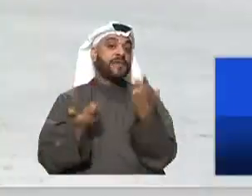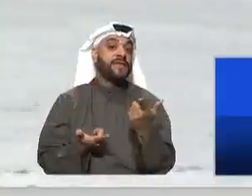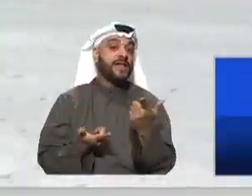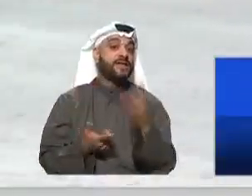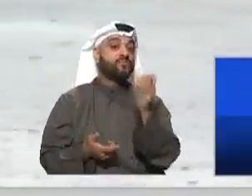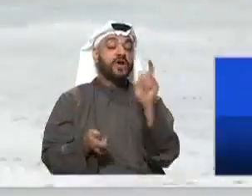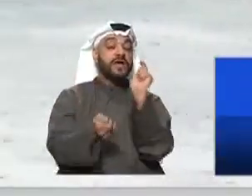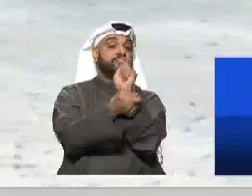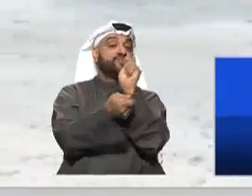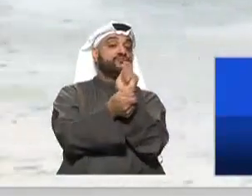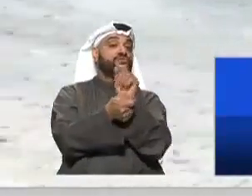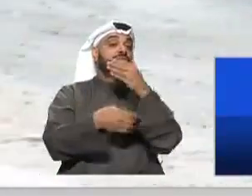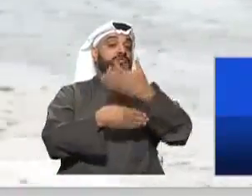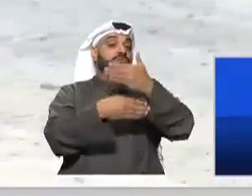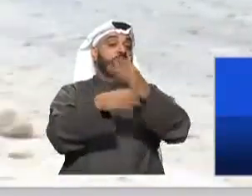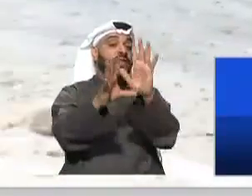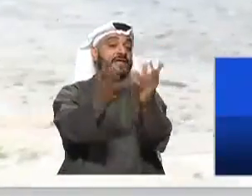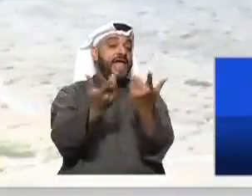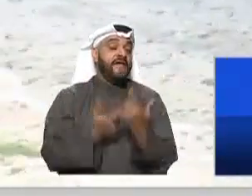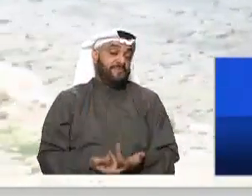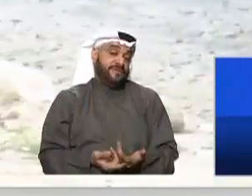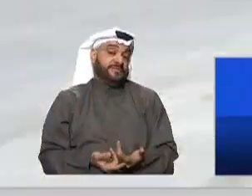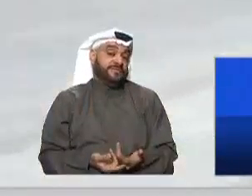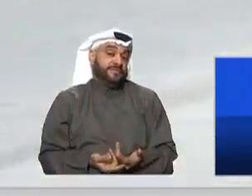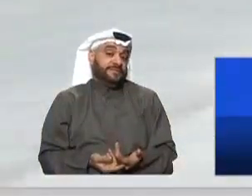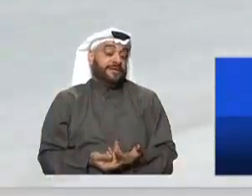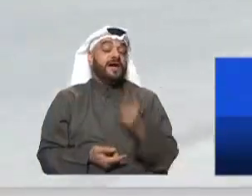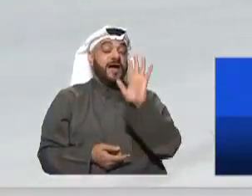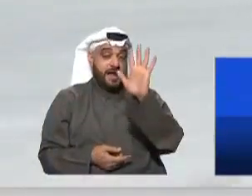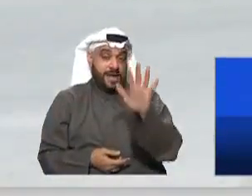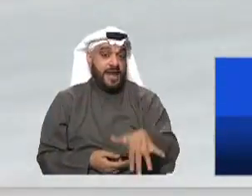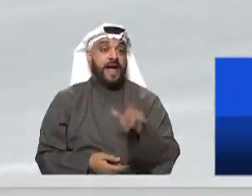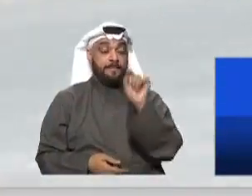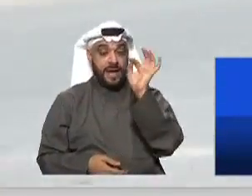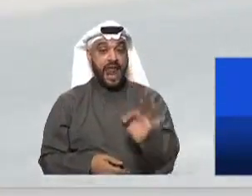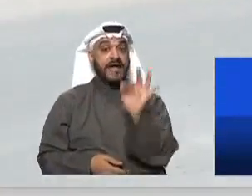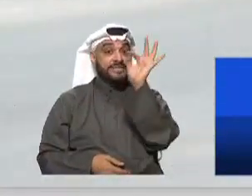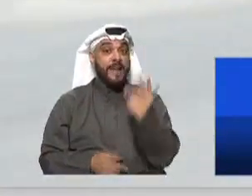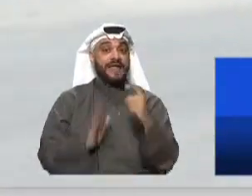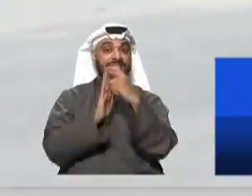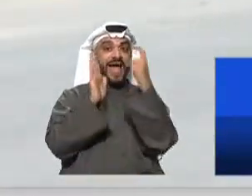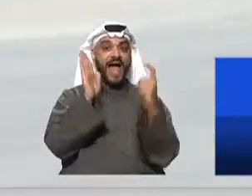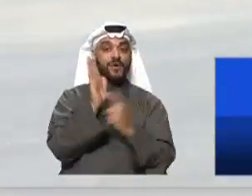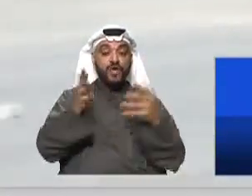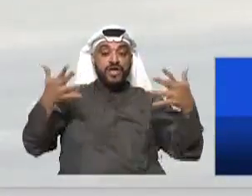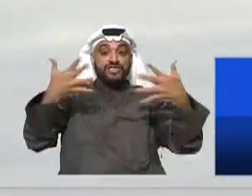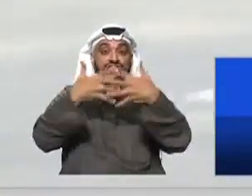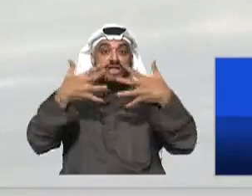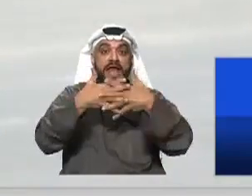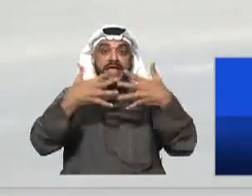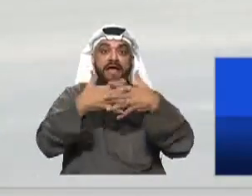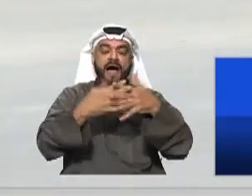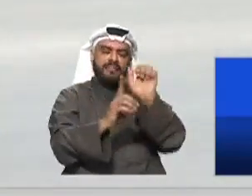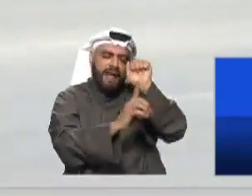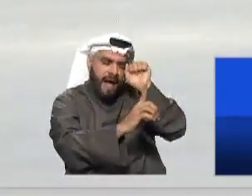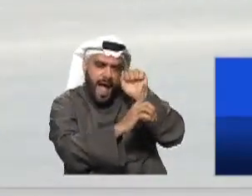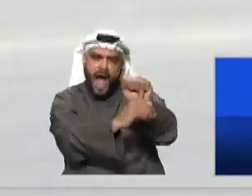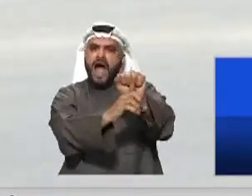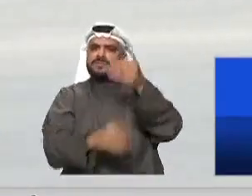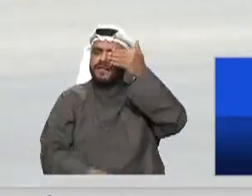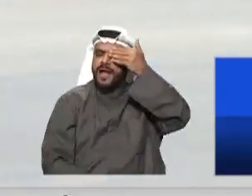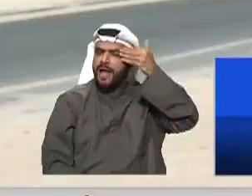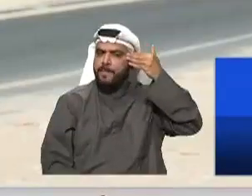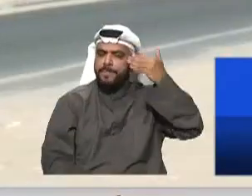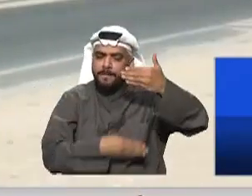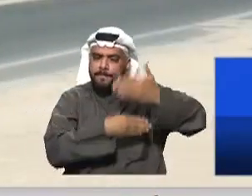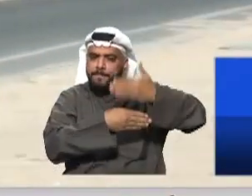العقاري هذا القانون يسمح للمؤسسه العامه للرعايه السكنيه بتاسيس شركات متخصصه في التنميه العقاريه لتشييد